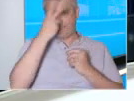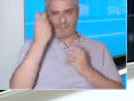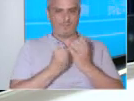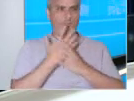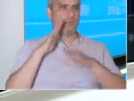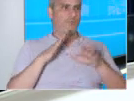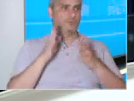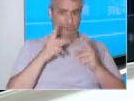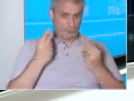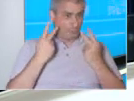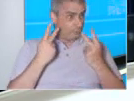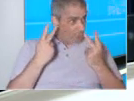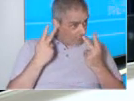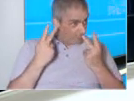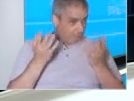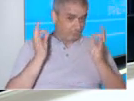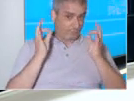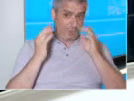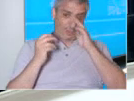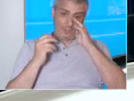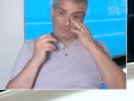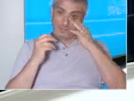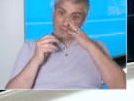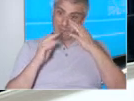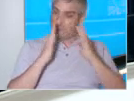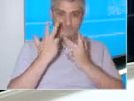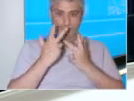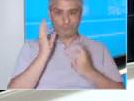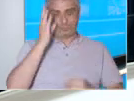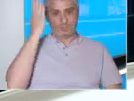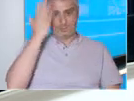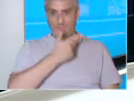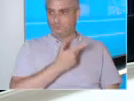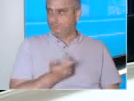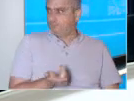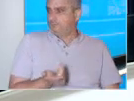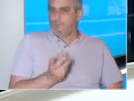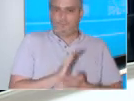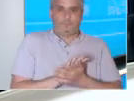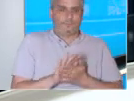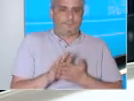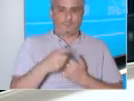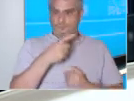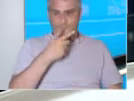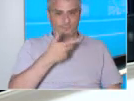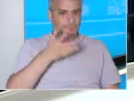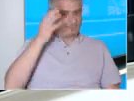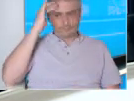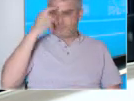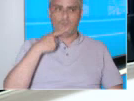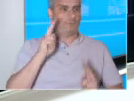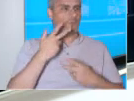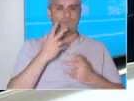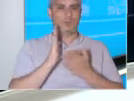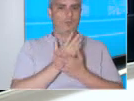להקמת ממשלה, אם יש לזה משמעות, במיוחד שחלק טוב. מהציבור המותקף הוא ציבור של בנט. תשמע, זה נורא פשוט. סמוטריץ' שבא כל הזמן טוען, אי אפשר לעשות